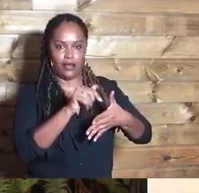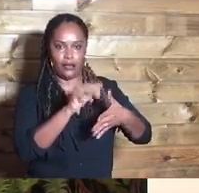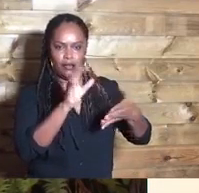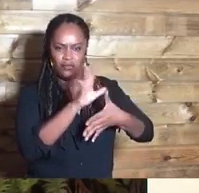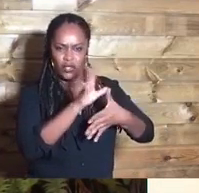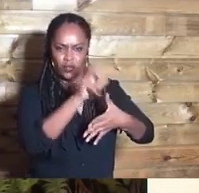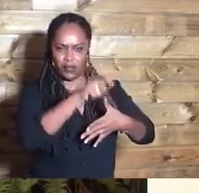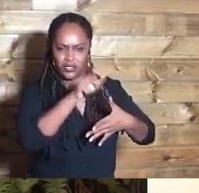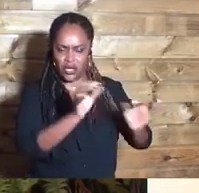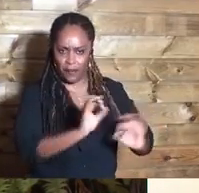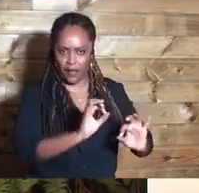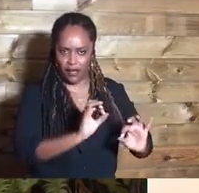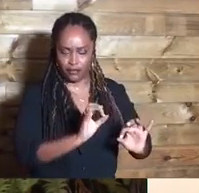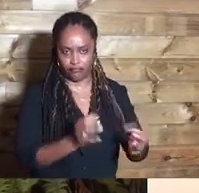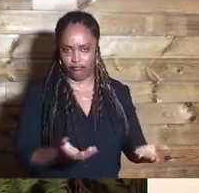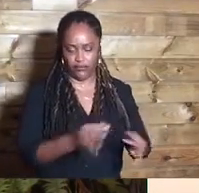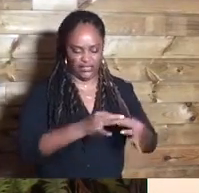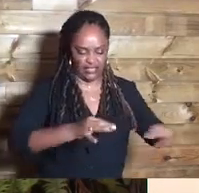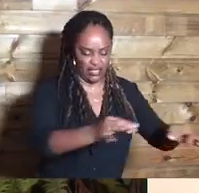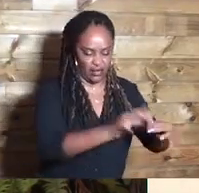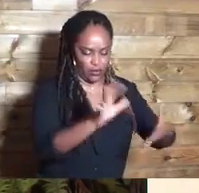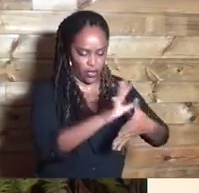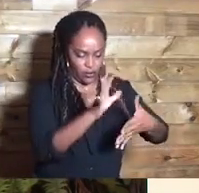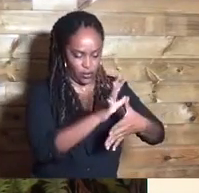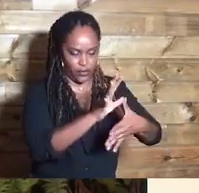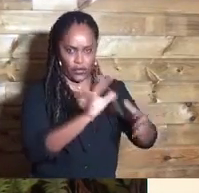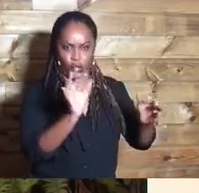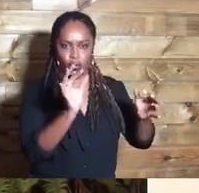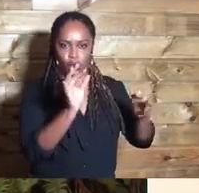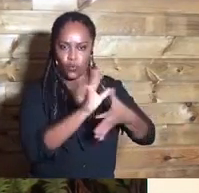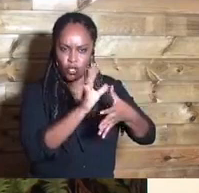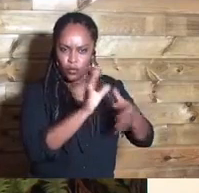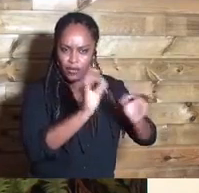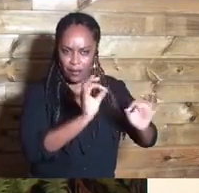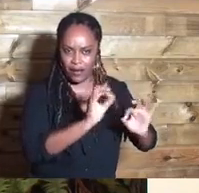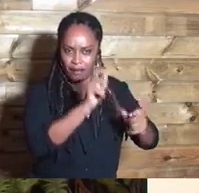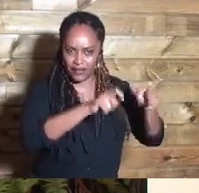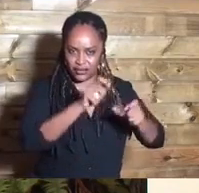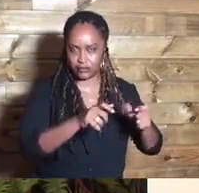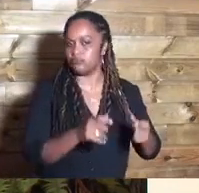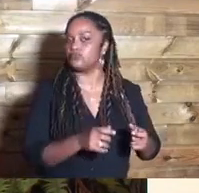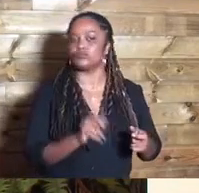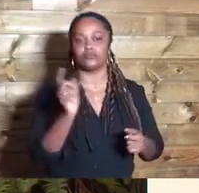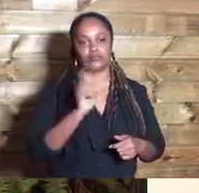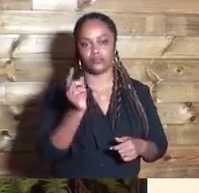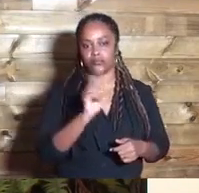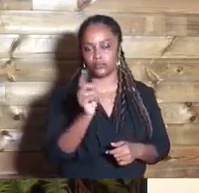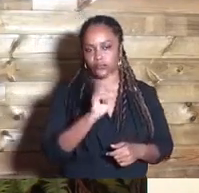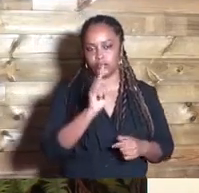yo. Faut tout le monde mettre ça bien. C'est politique que nous voulons faire parce que son élection politique.